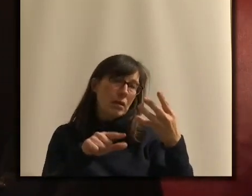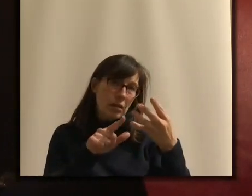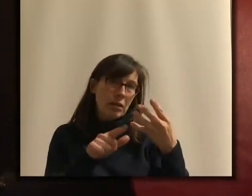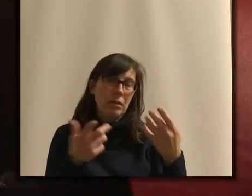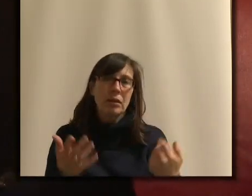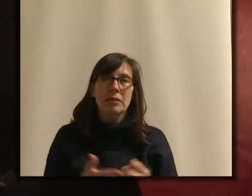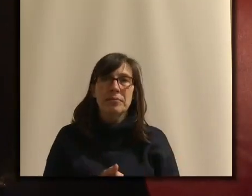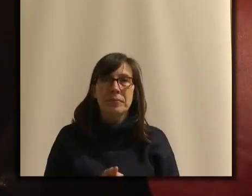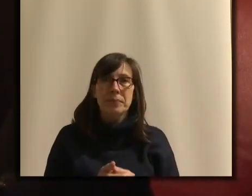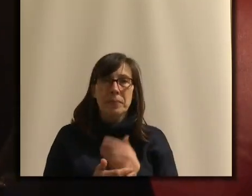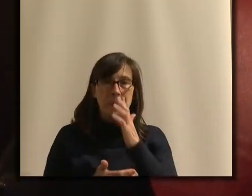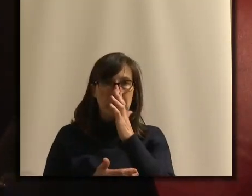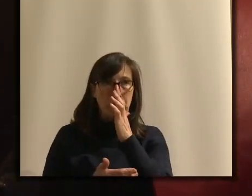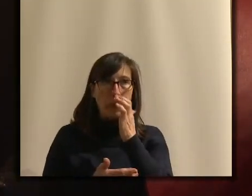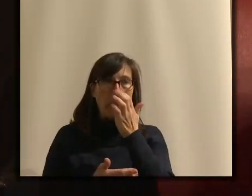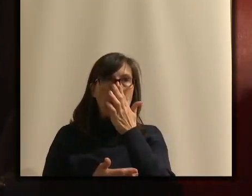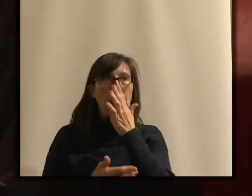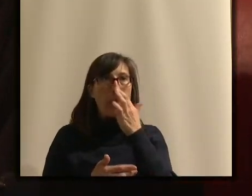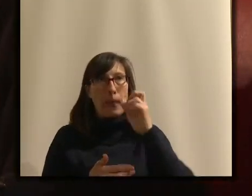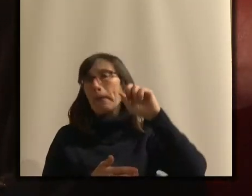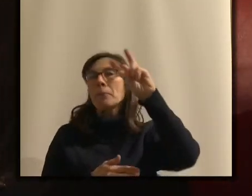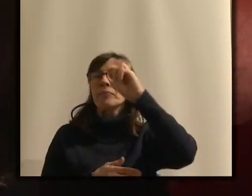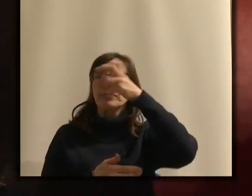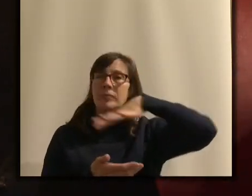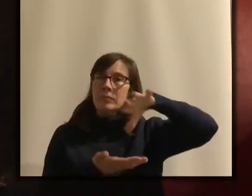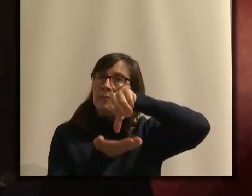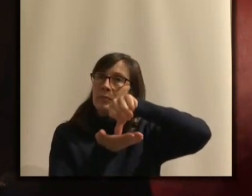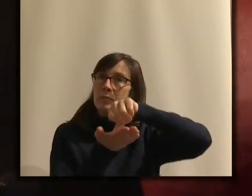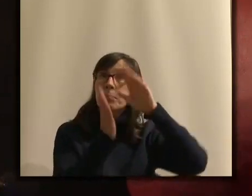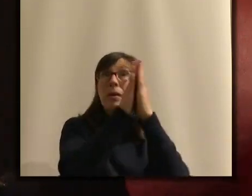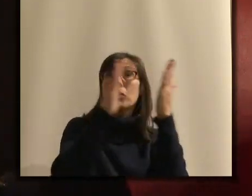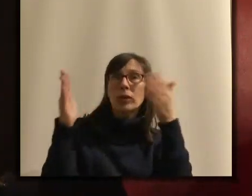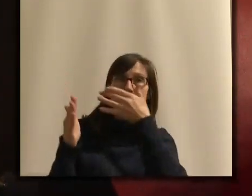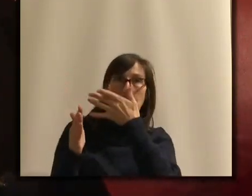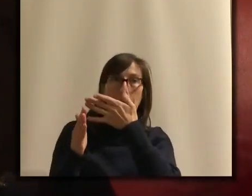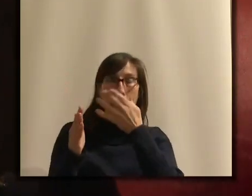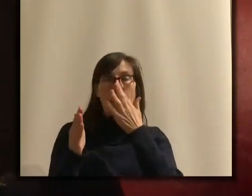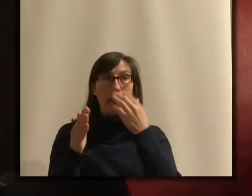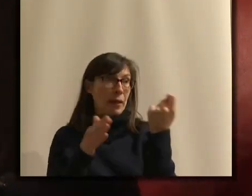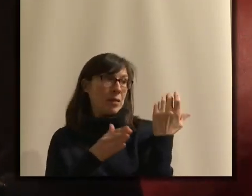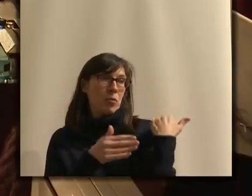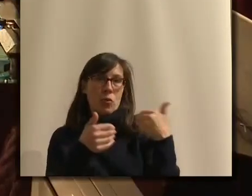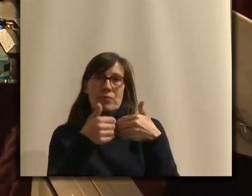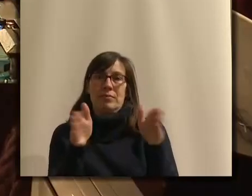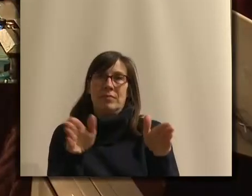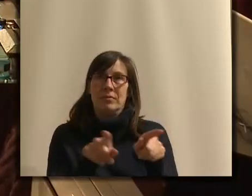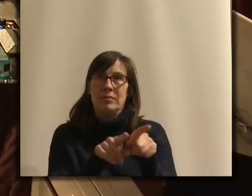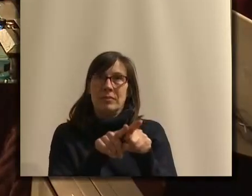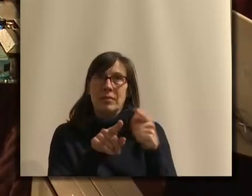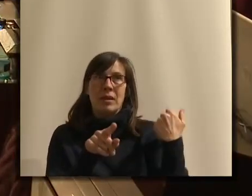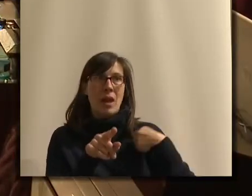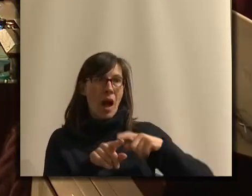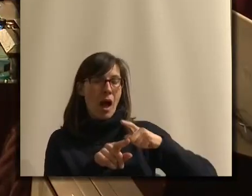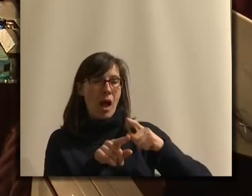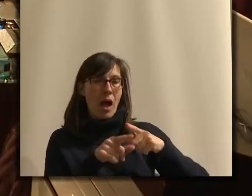s'acaba d'inaugurar un dels equipaments més grans de la ciutat, la biblioteca, que no té aquesta instal·lació, malgrat haver-se passat una modificació